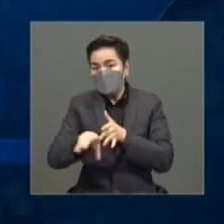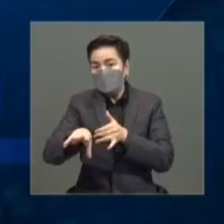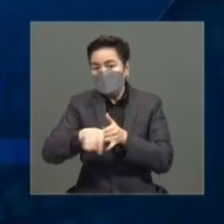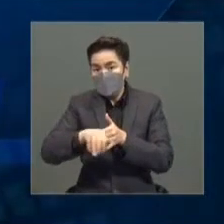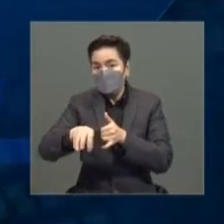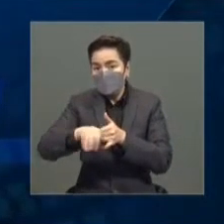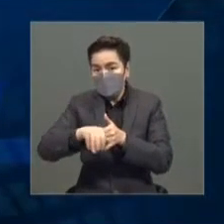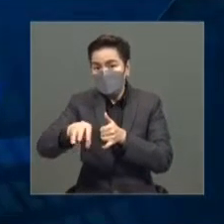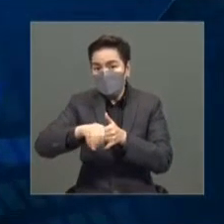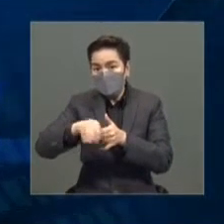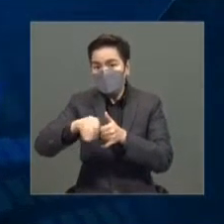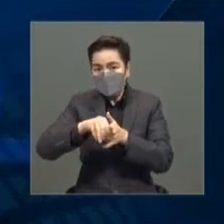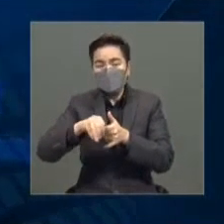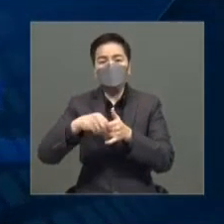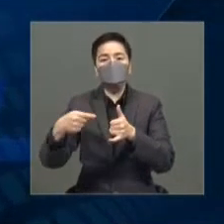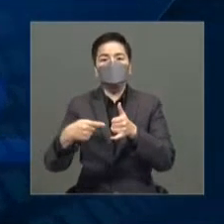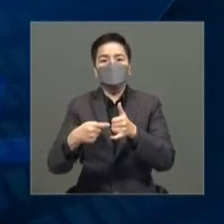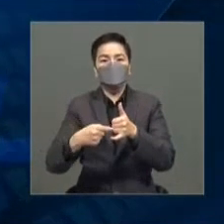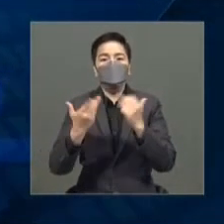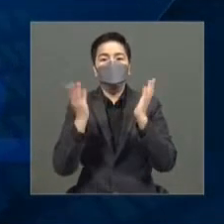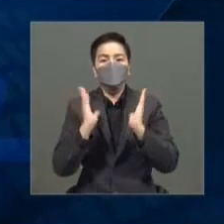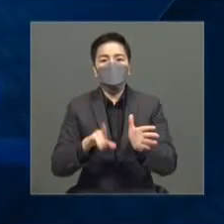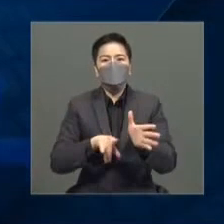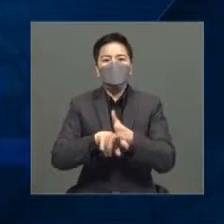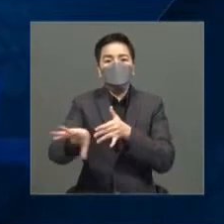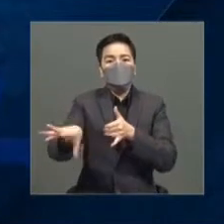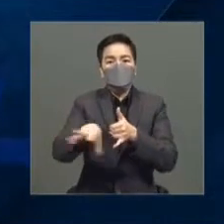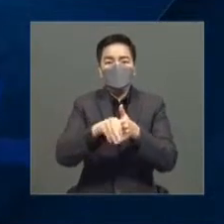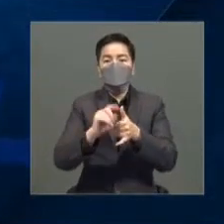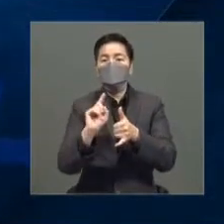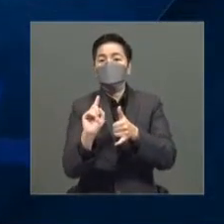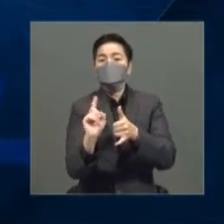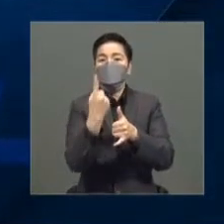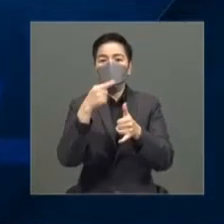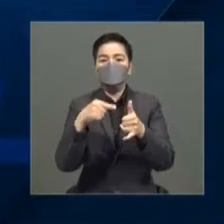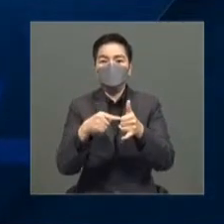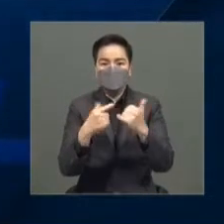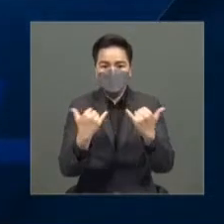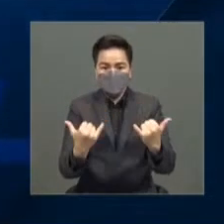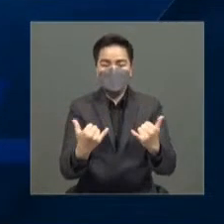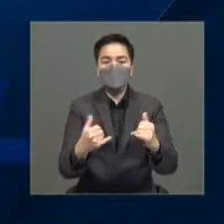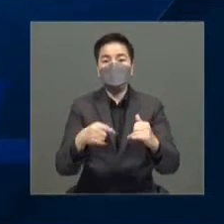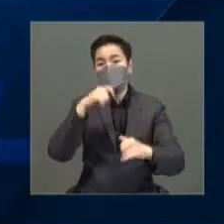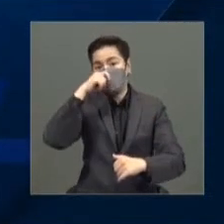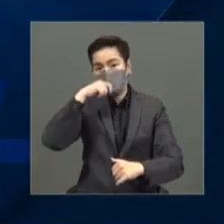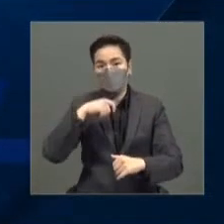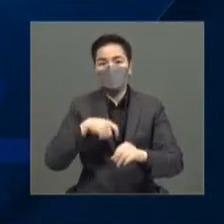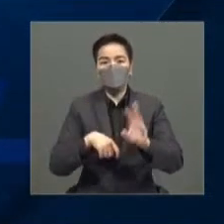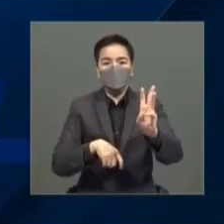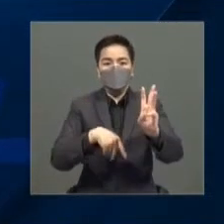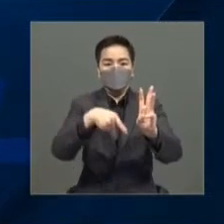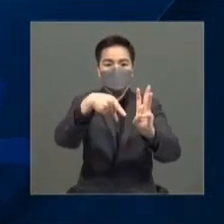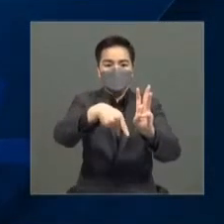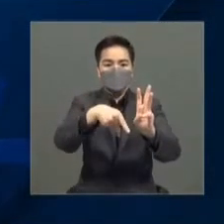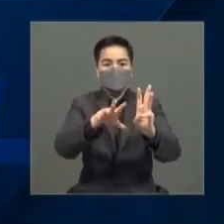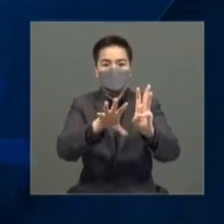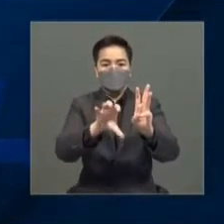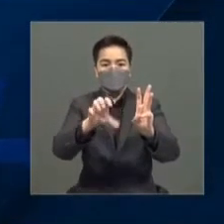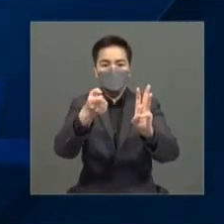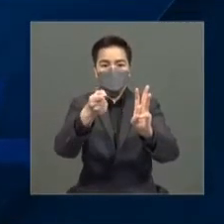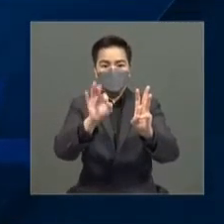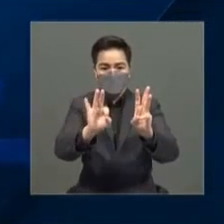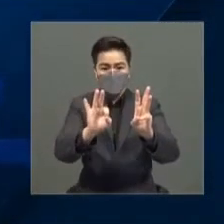นี้นะคะจะเห็นว่าตัวเลขผู้ติดเชื้อรายใหม่อยู่ที่ 6,519 รายค่ะ